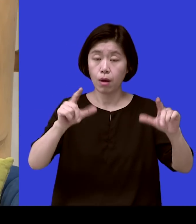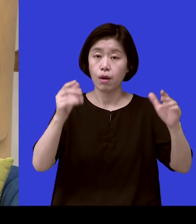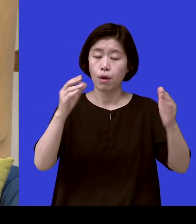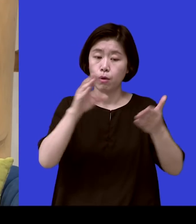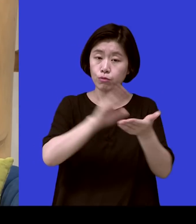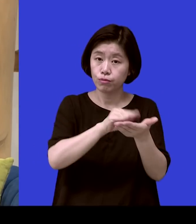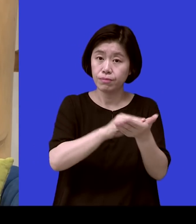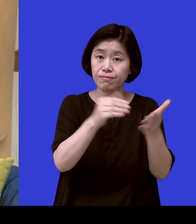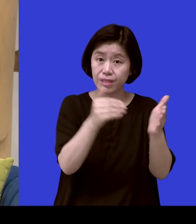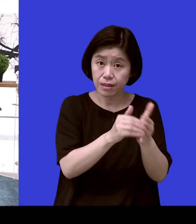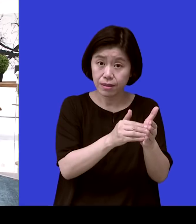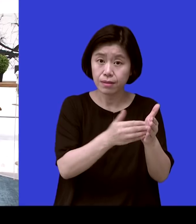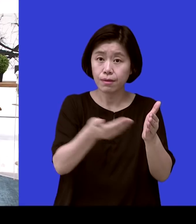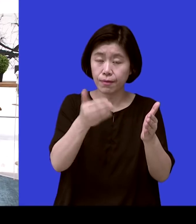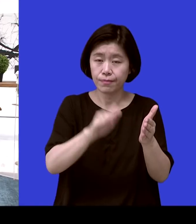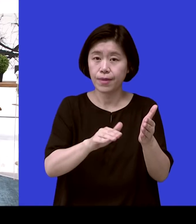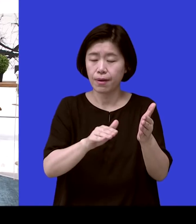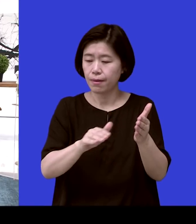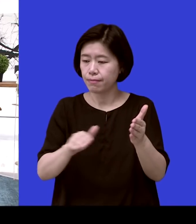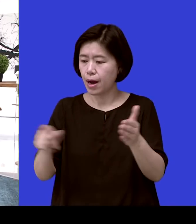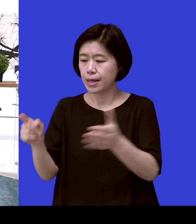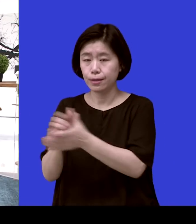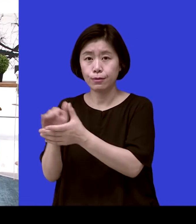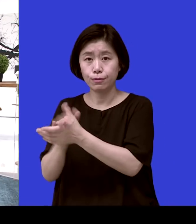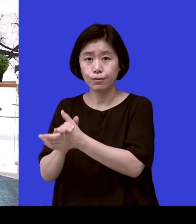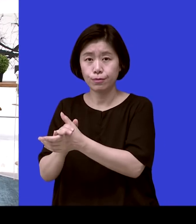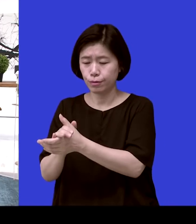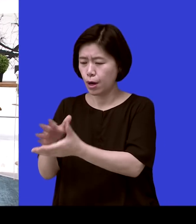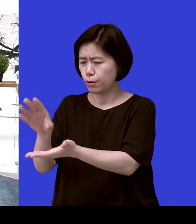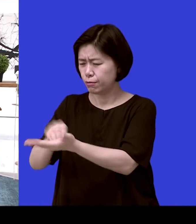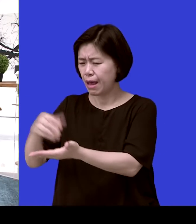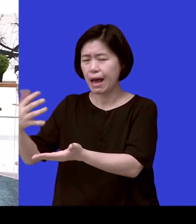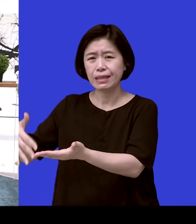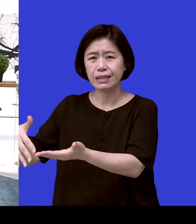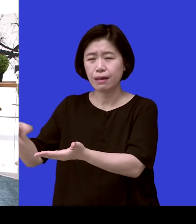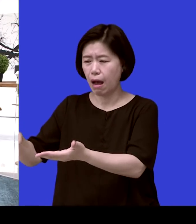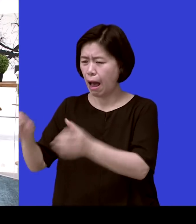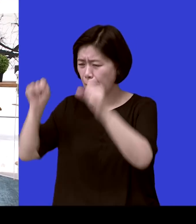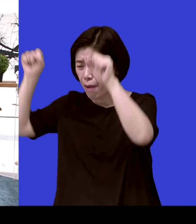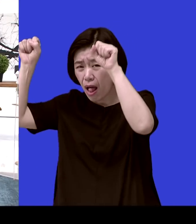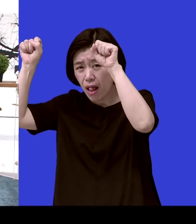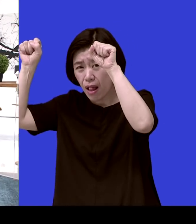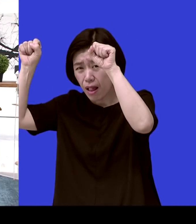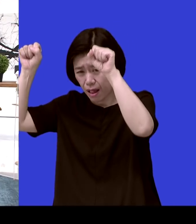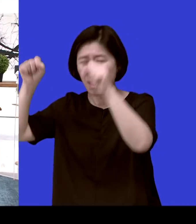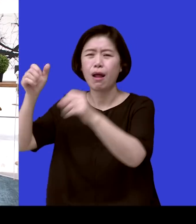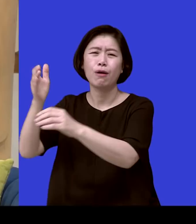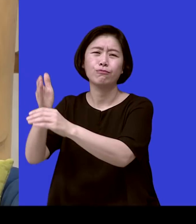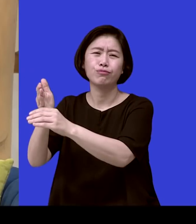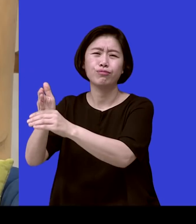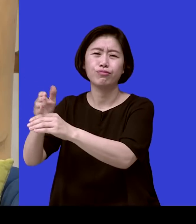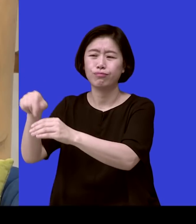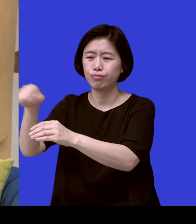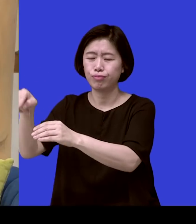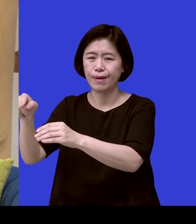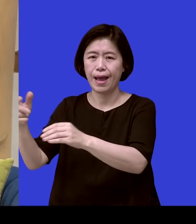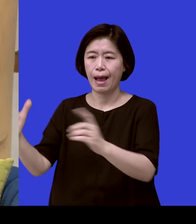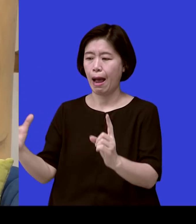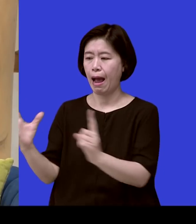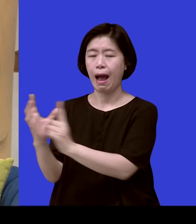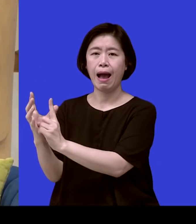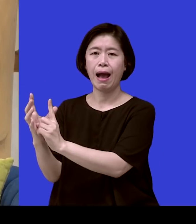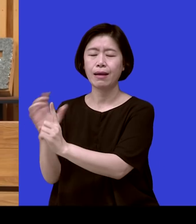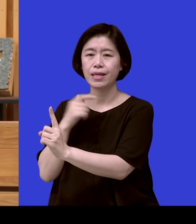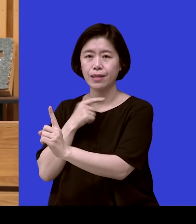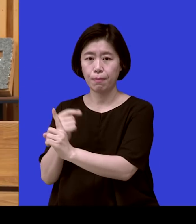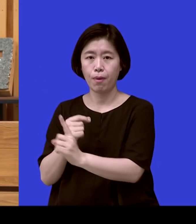예. 숙제한 걸 감추고 아. 숙제 안 한 아이들 줄에 서서 벌을 서기도 같이 하는 저는